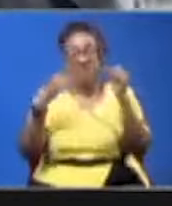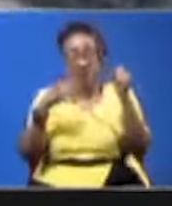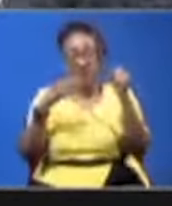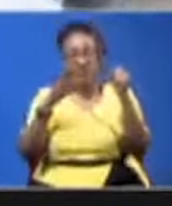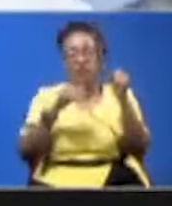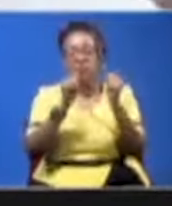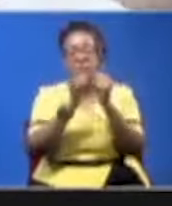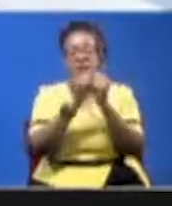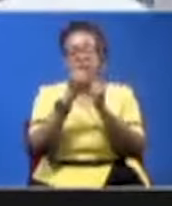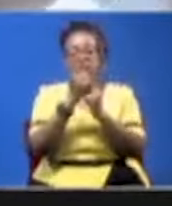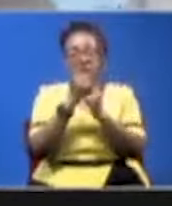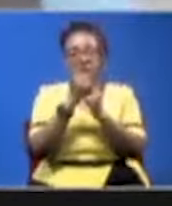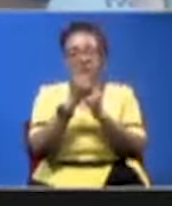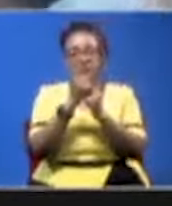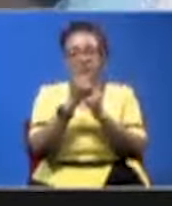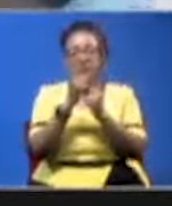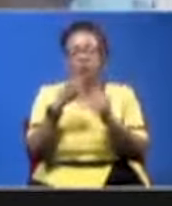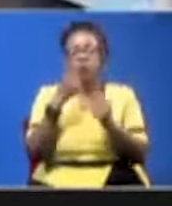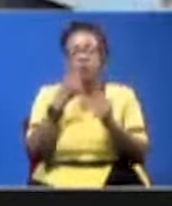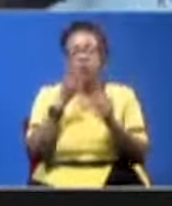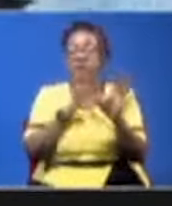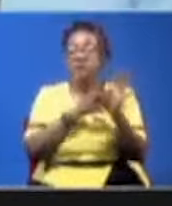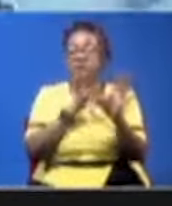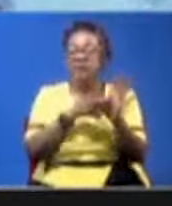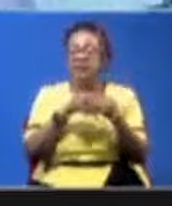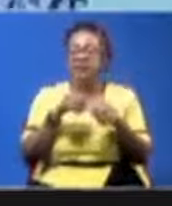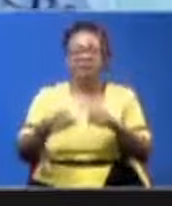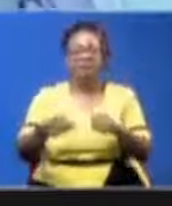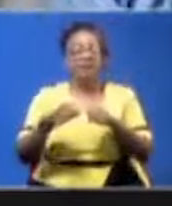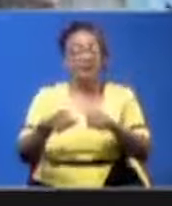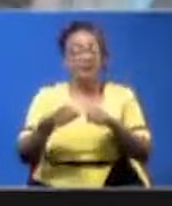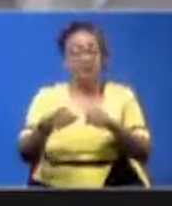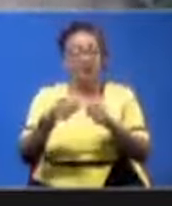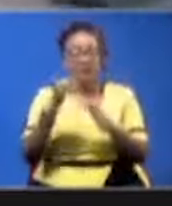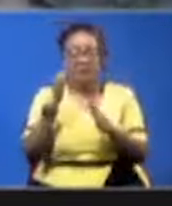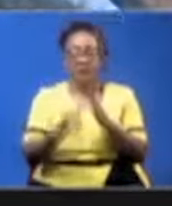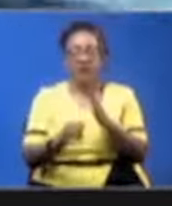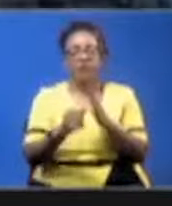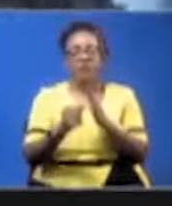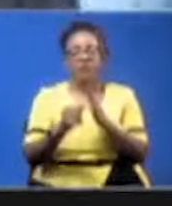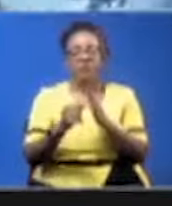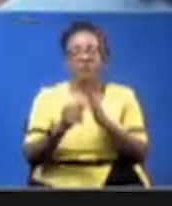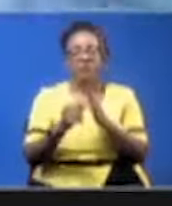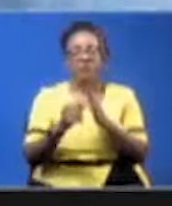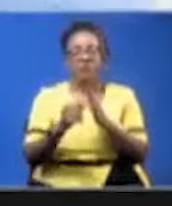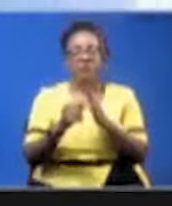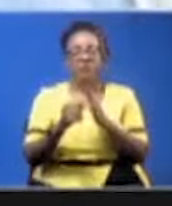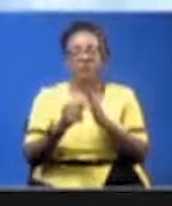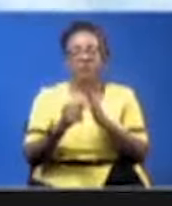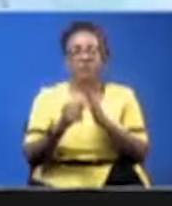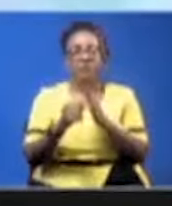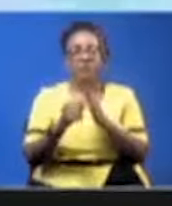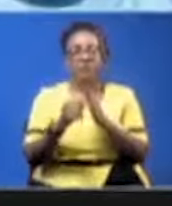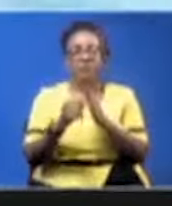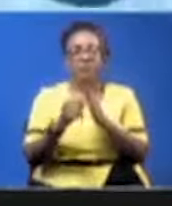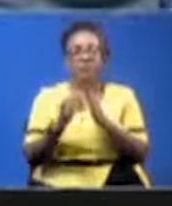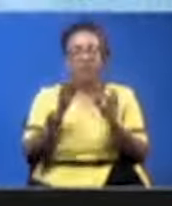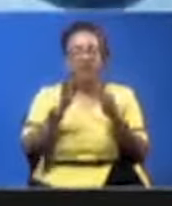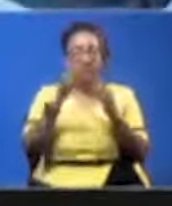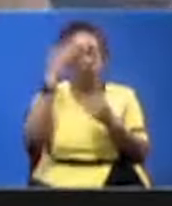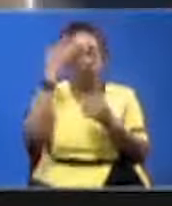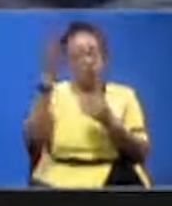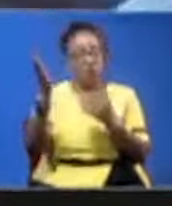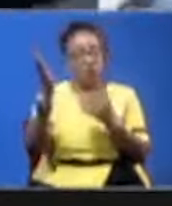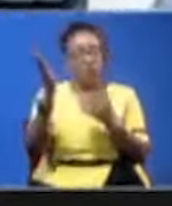ya 11 walioshiriki walizimia katika fainali za mbio hizo. Kweli